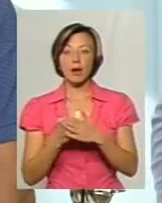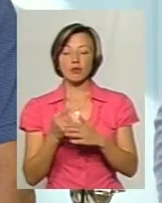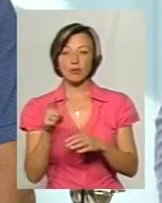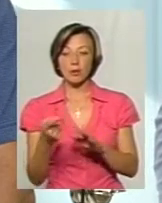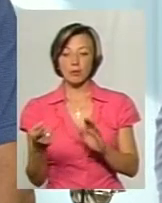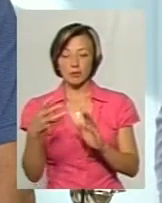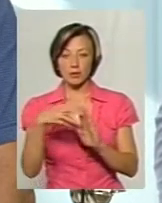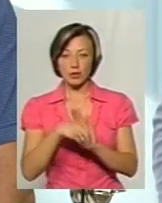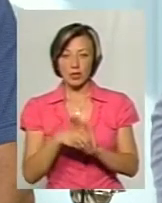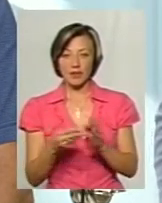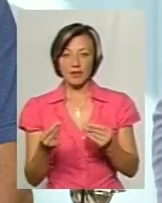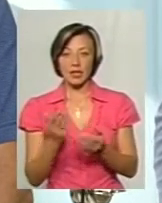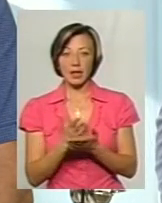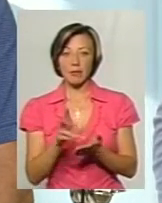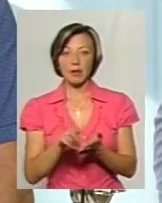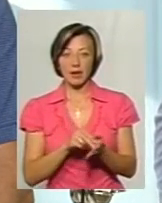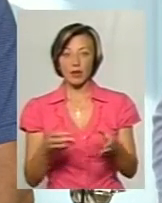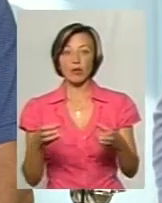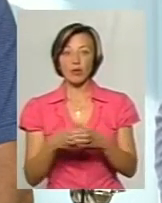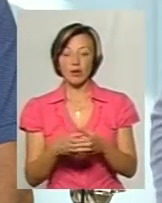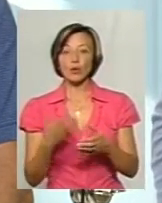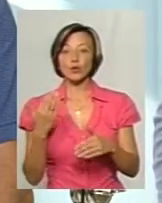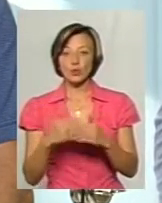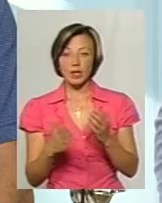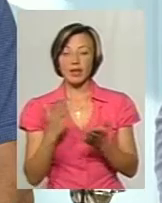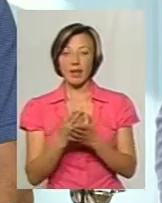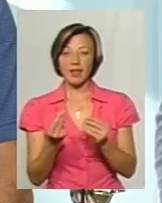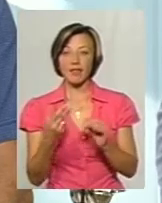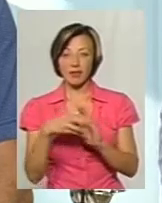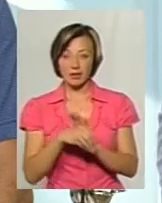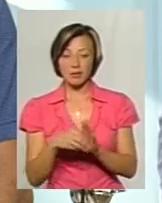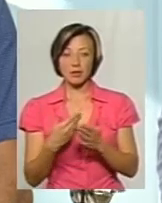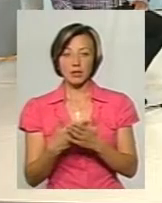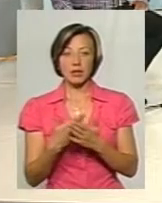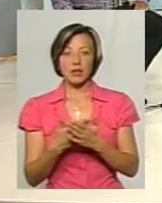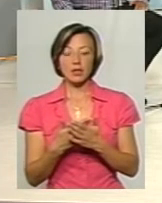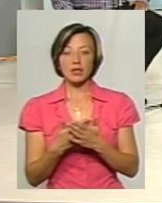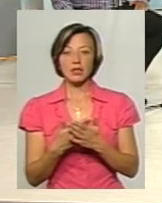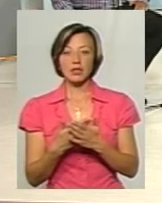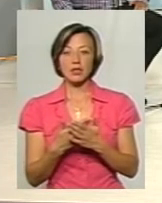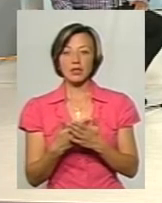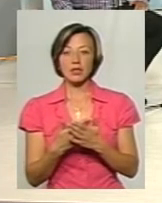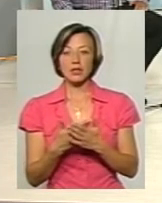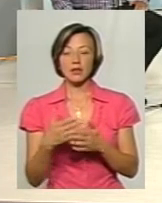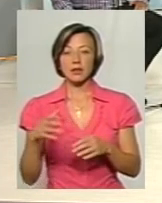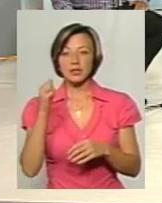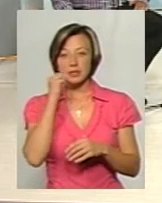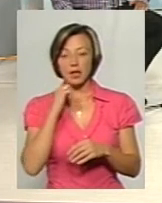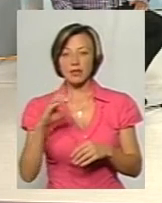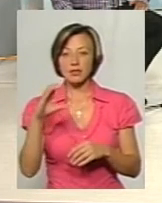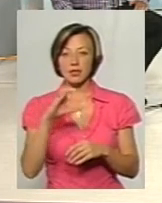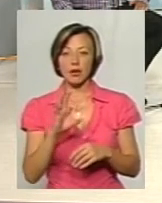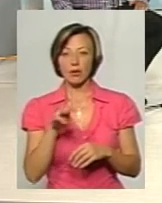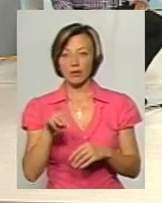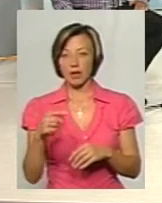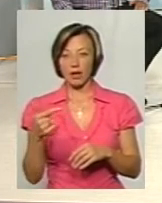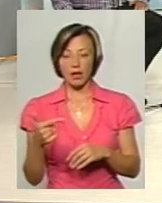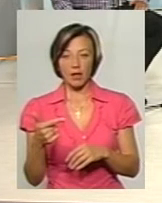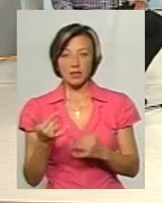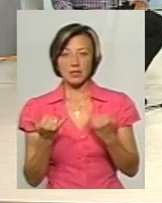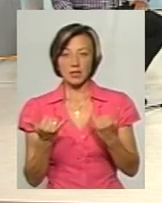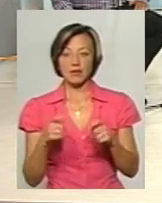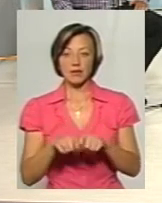зайшов інвестор. І є приклади громад, де вже зайшов інвестор. До прикладу, всім відома Старосинявська ОТГ, в якій